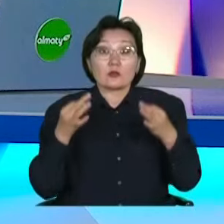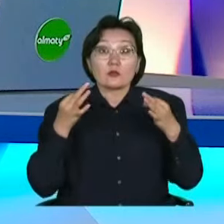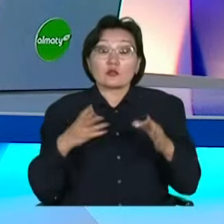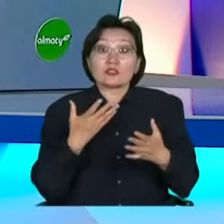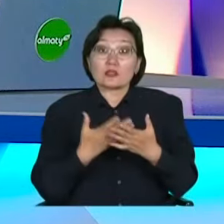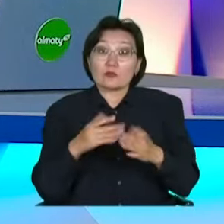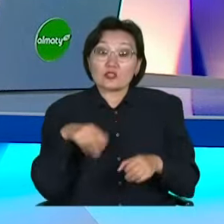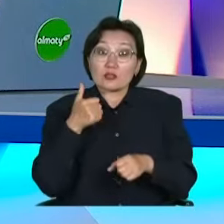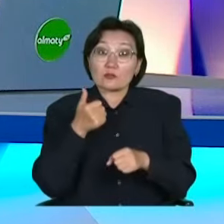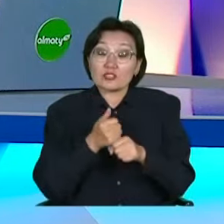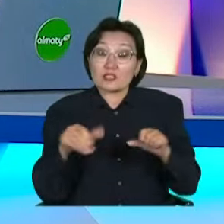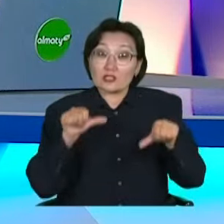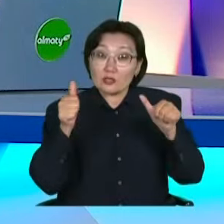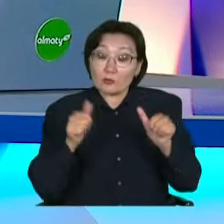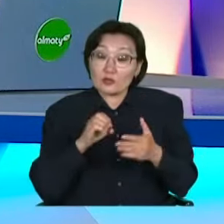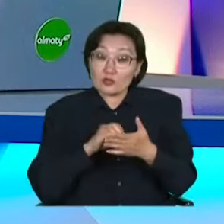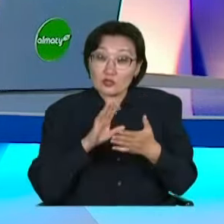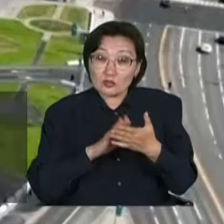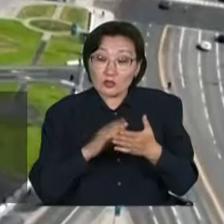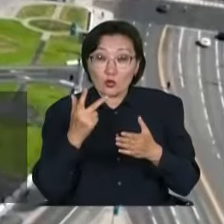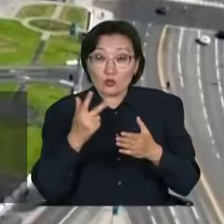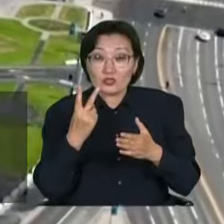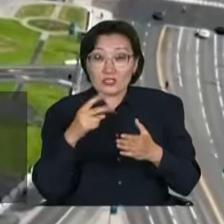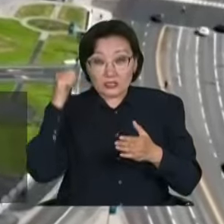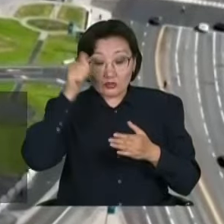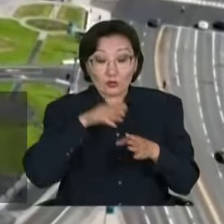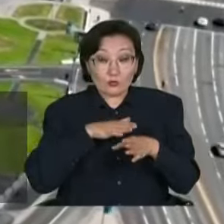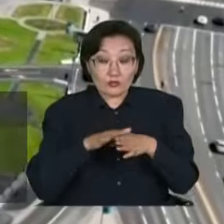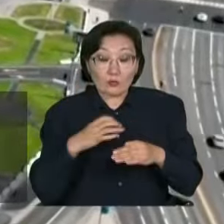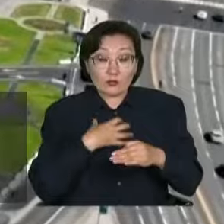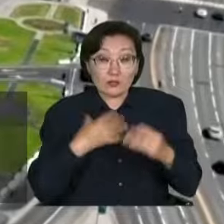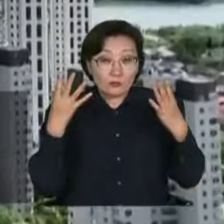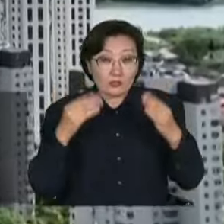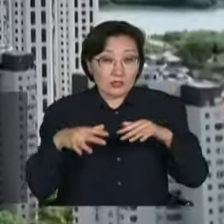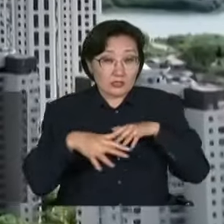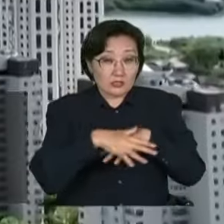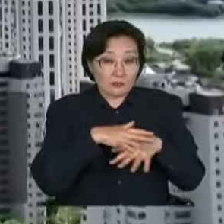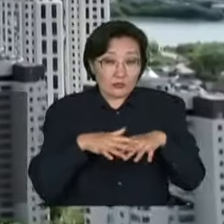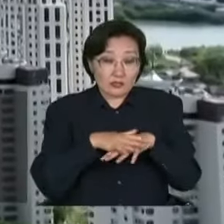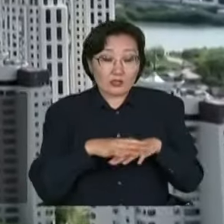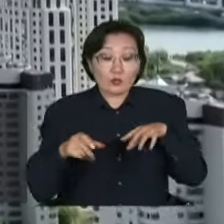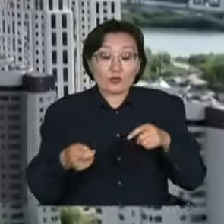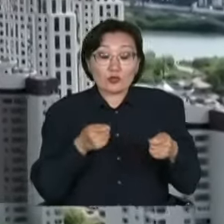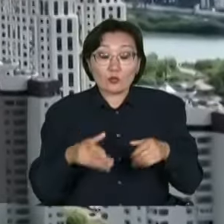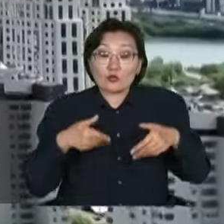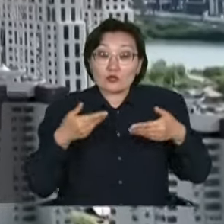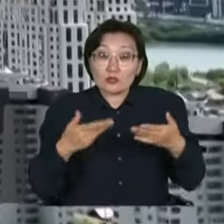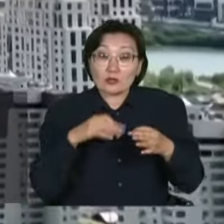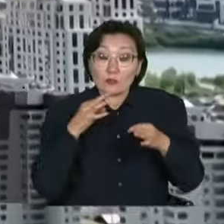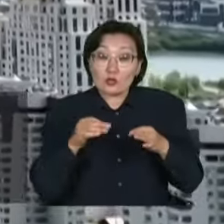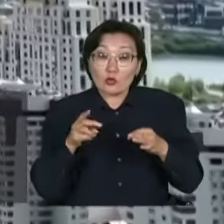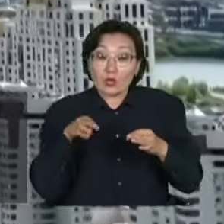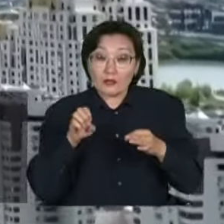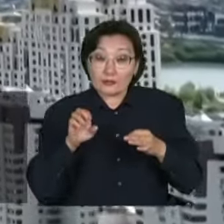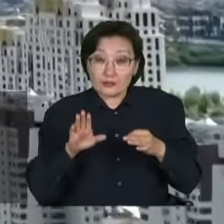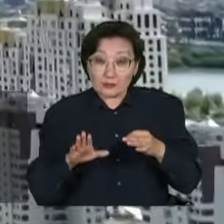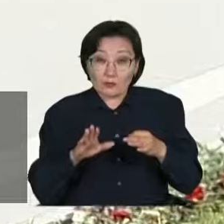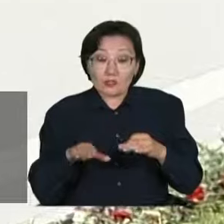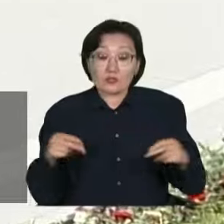айқындайтын басты нышанның бекітілгеніне биыл 32 жыл. Айтулы күнде барша қазақстандықтарды президент құттықтады. Қасым Жомарт